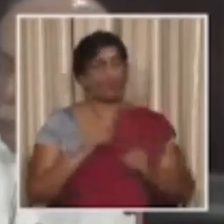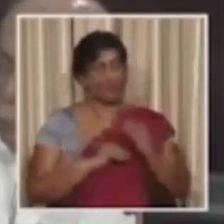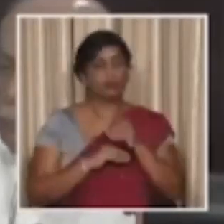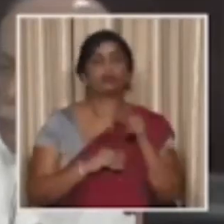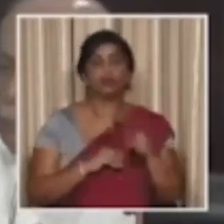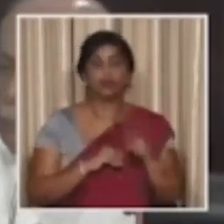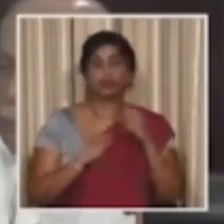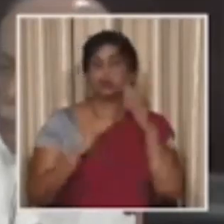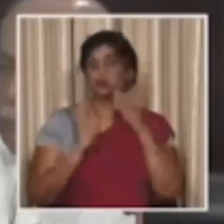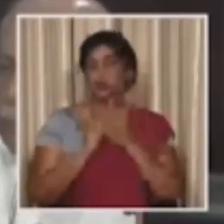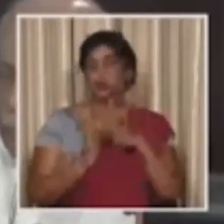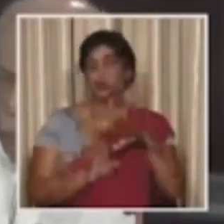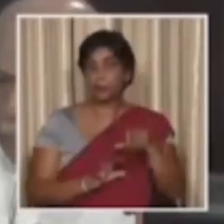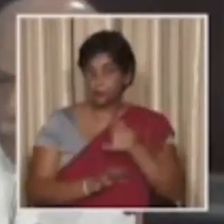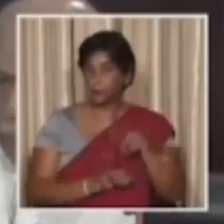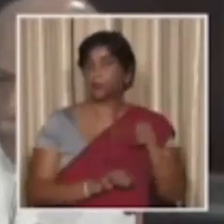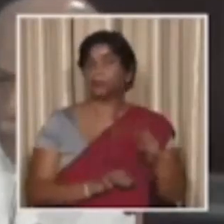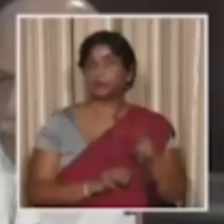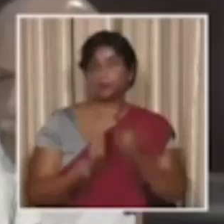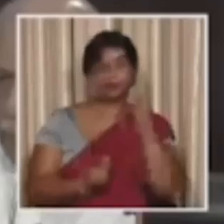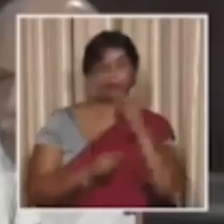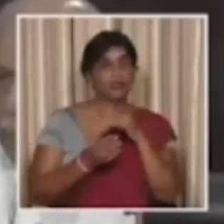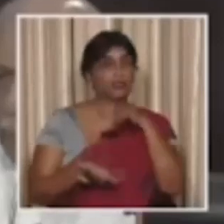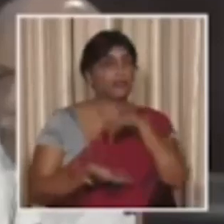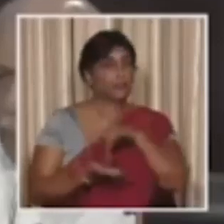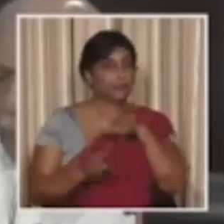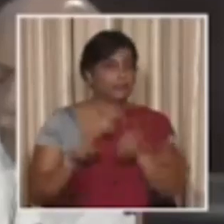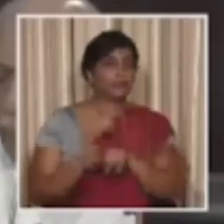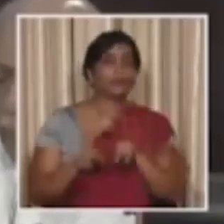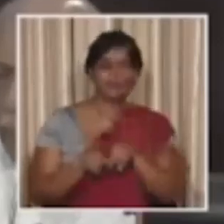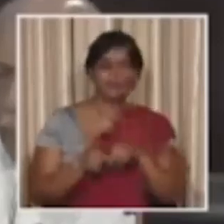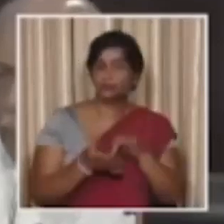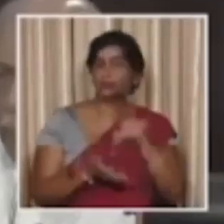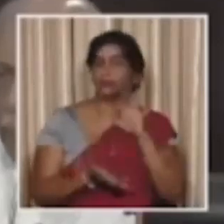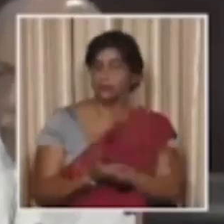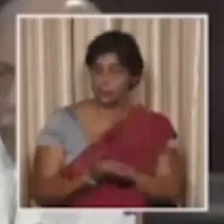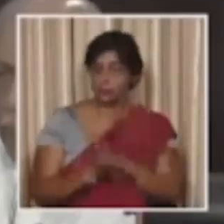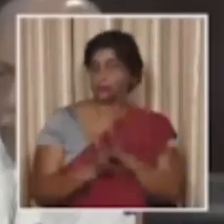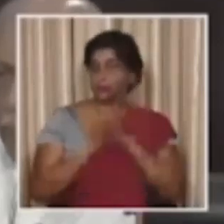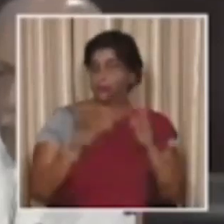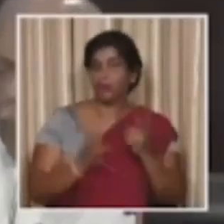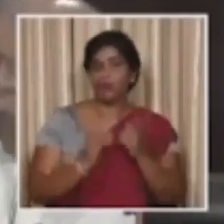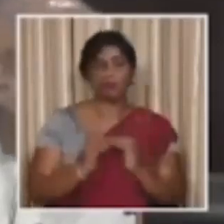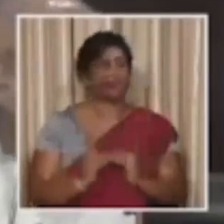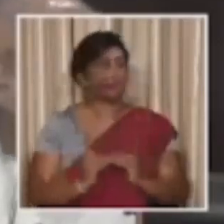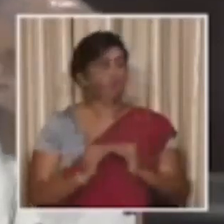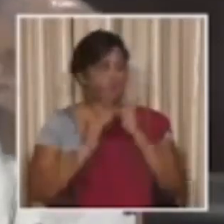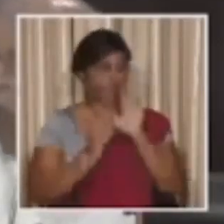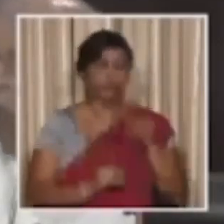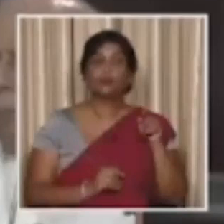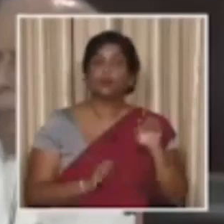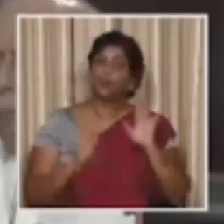මාර්ග පීඨීම ප්‍රයෝජනයට ගෙන එය සැපයුම් මධ්‍යස්ථානයක් ලෙස ස්ථානගත කිරීම දැවැන්ත ආර්ථික වටිනාකමක්